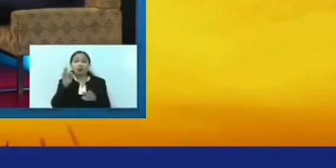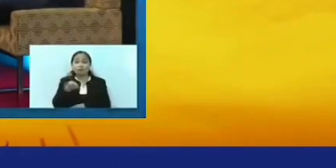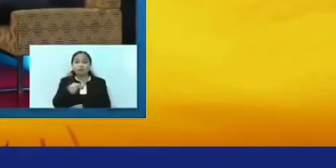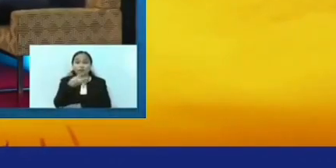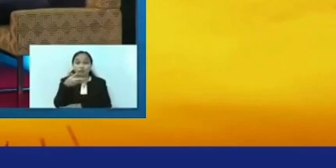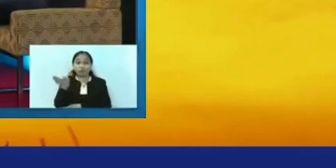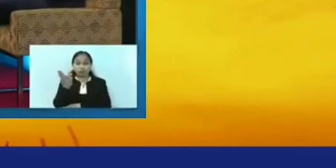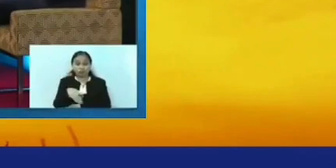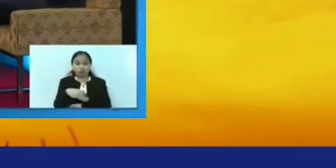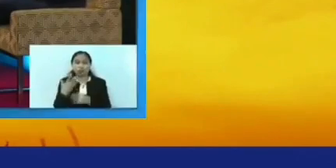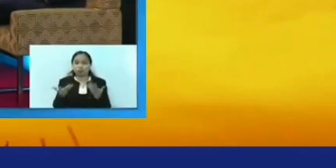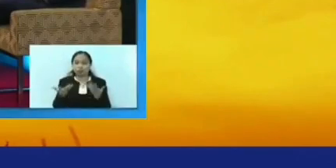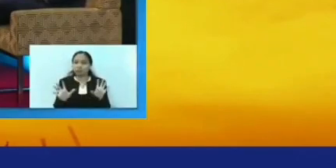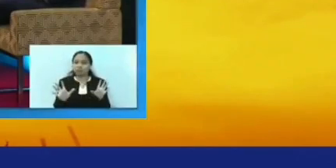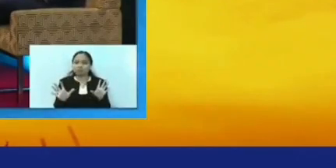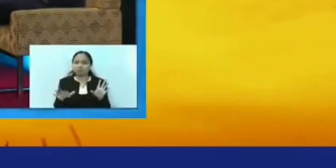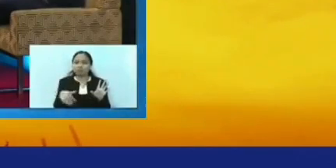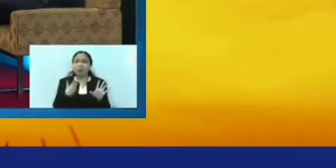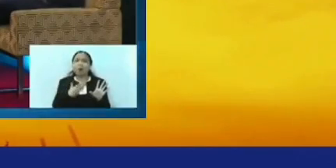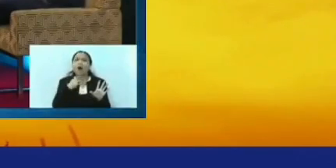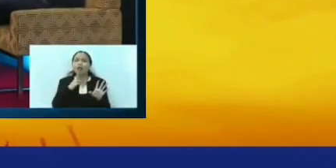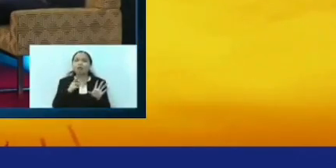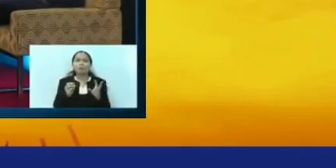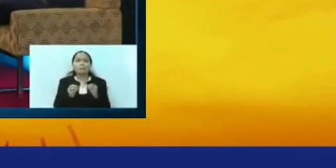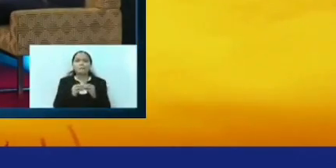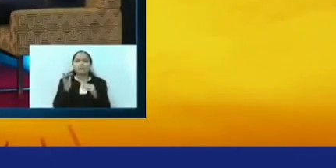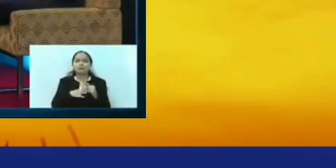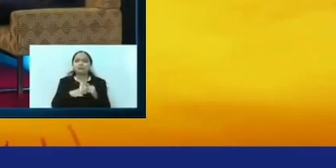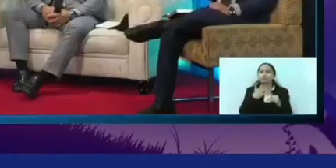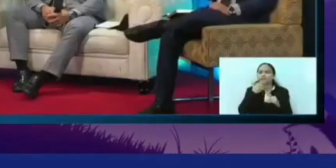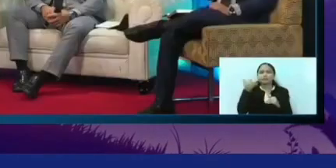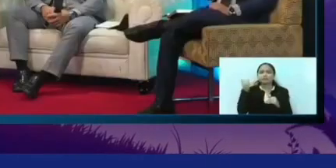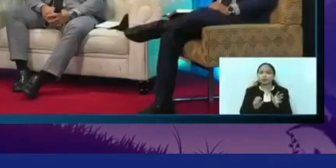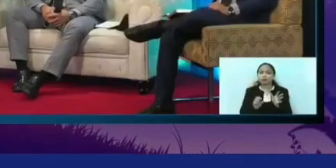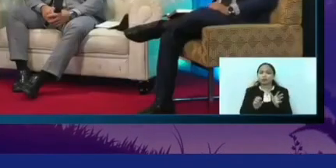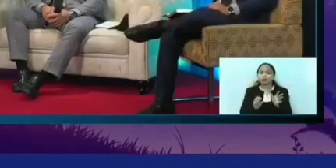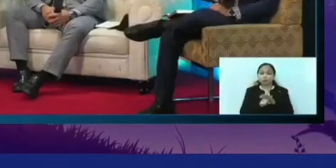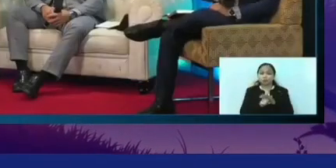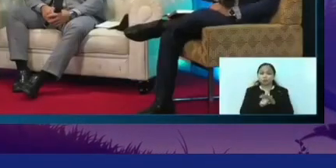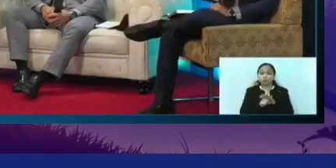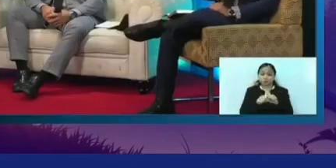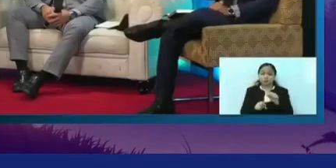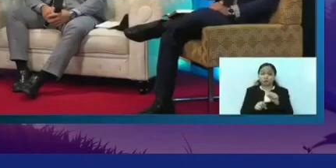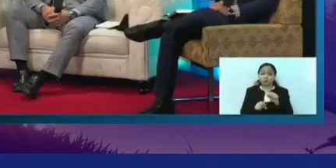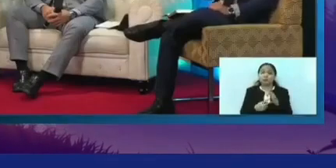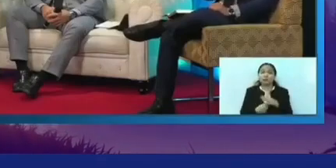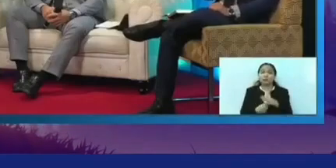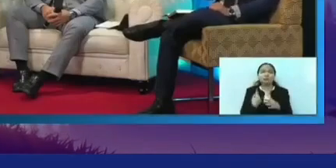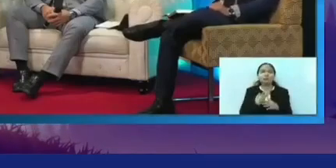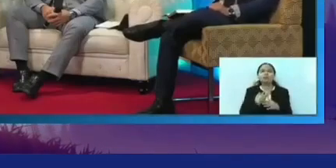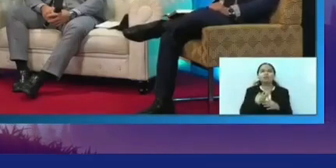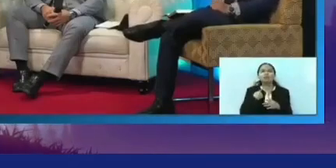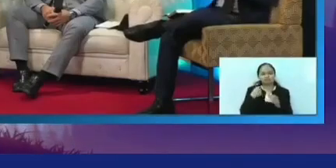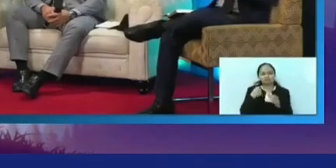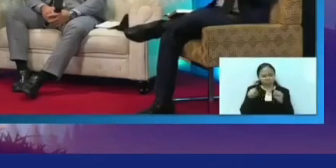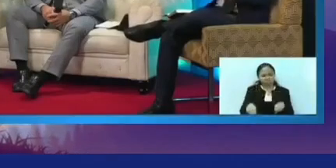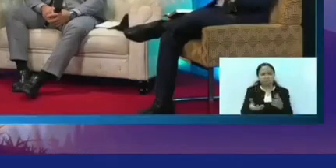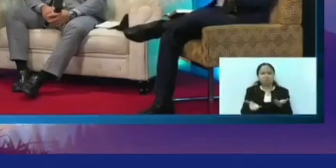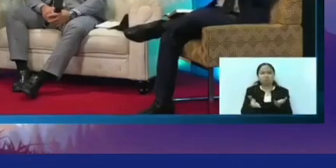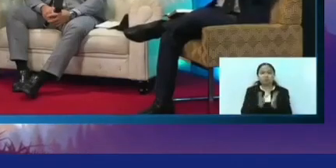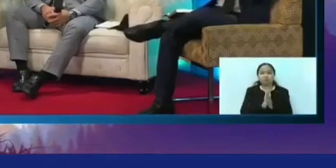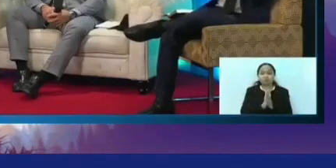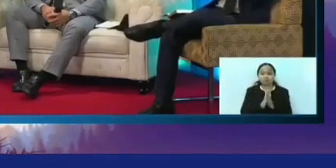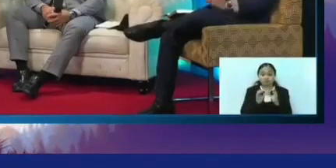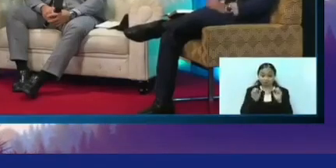atin, we are more than conqueror. Kaya nga, ang tanong ko ngayon sa inyo, papanatiliin nyo, kaya nyo kayang panatiliin yung title nyo